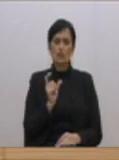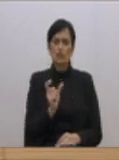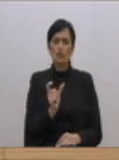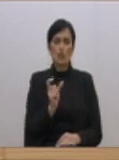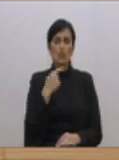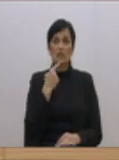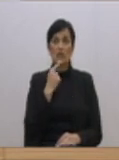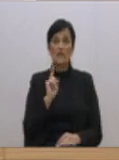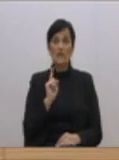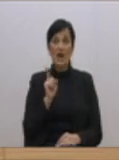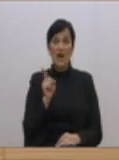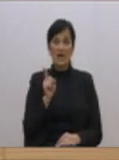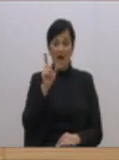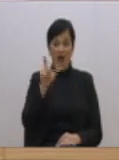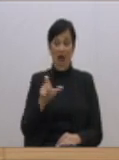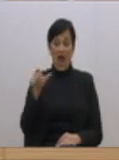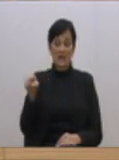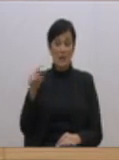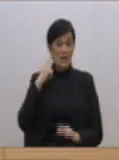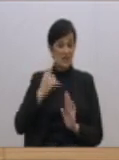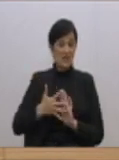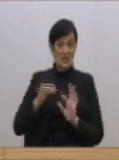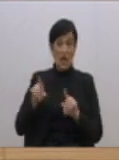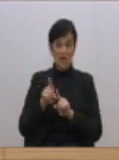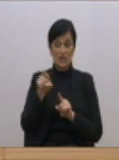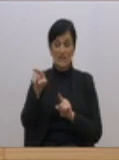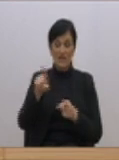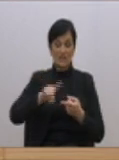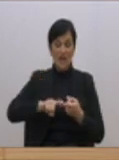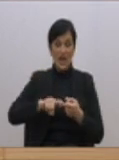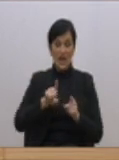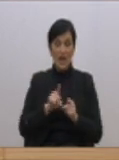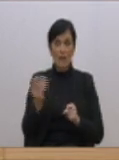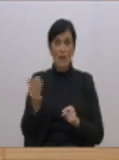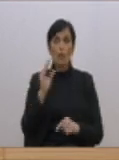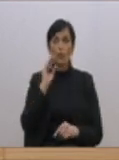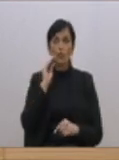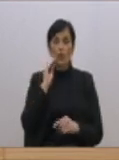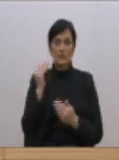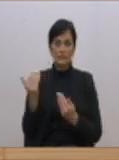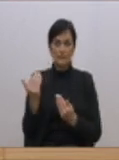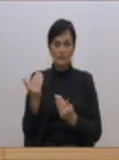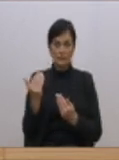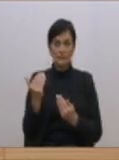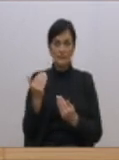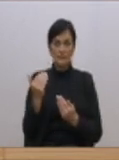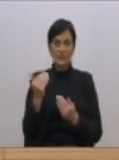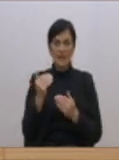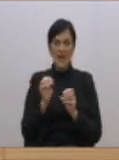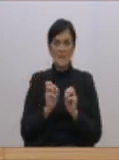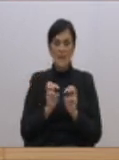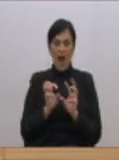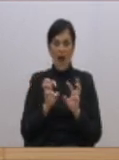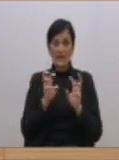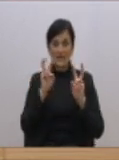Rom. Ai ma adam ia nebis gasagonat. Ma choris tkuens geheva tes. Rodesat tkuen parazitirebdit. Ai